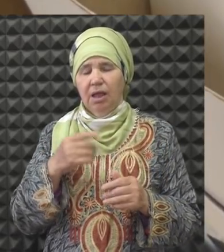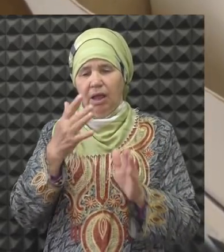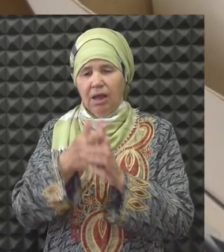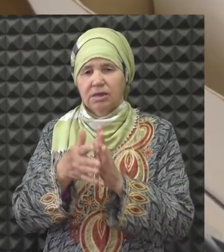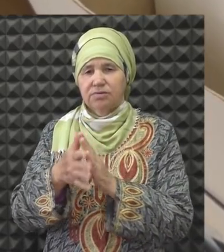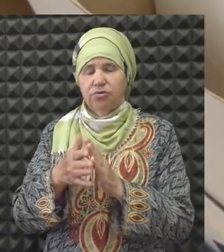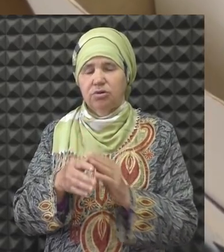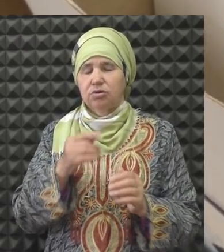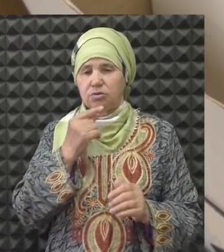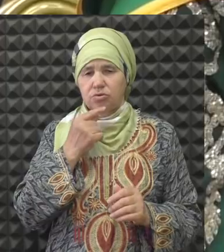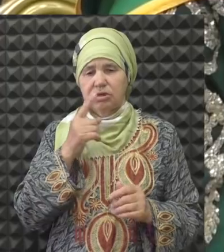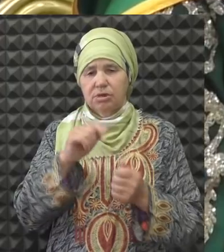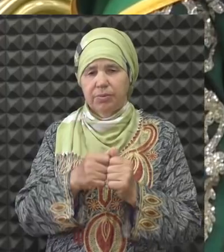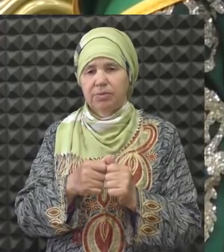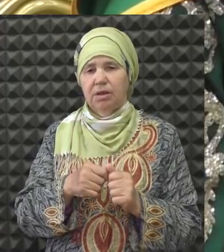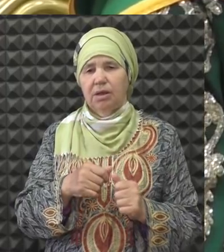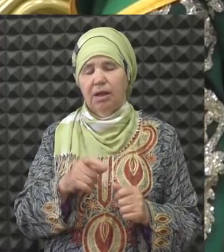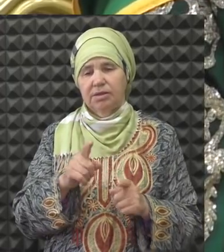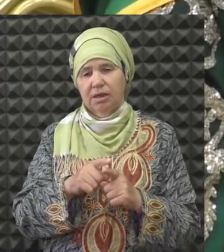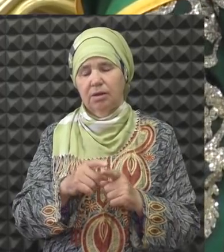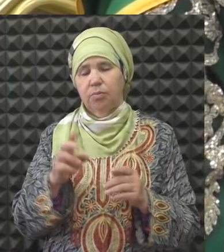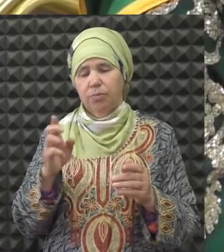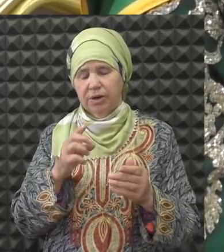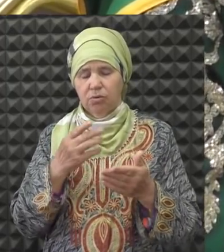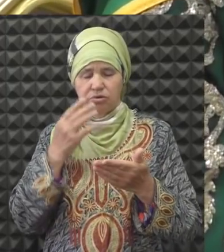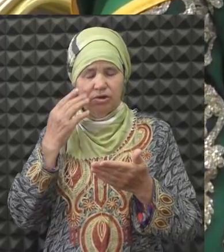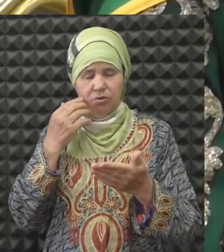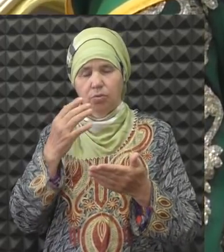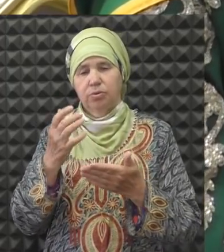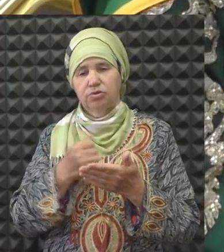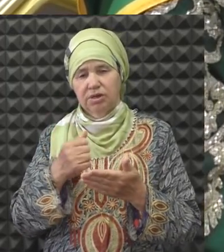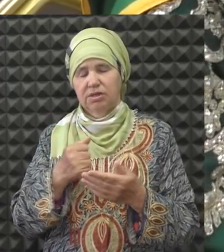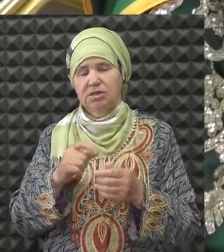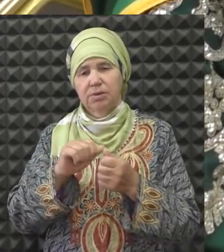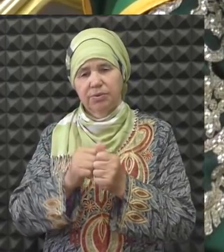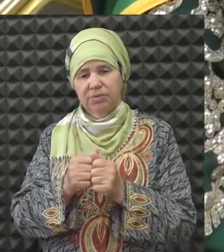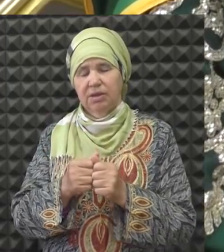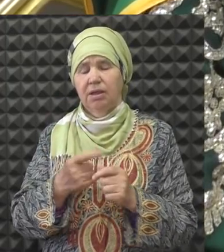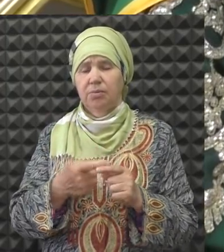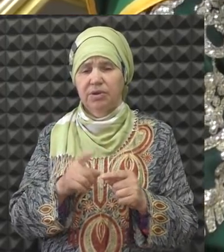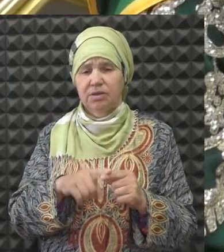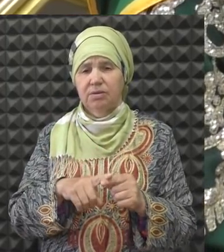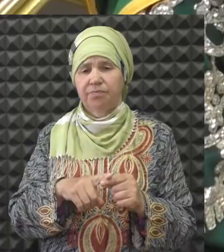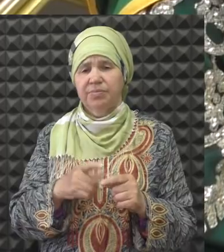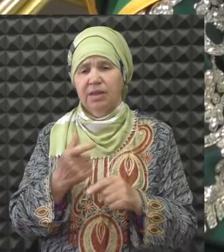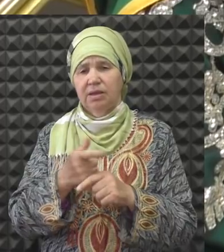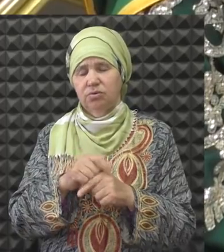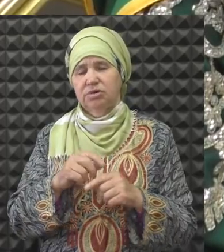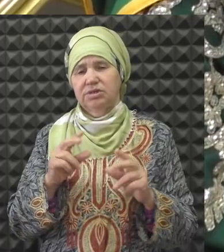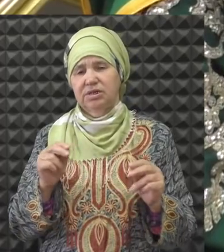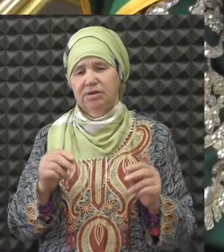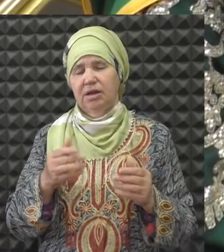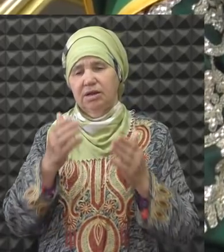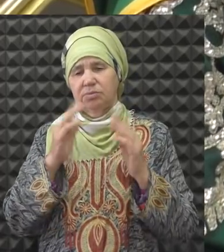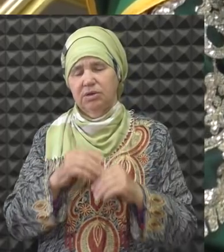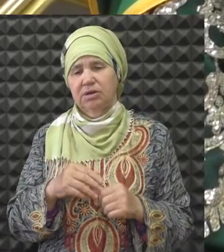трудно осваивать, это запоминать. А так по Брайлю очень хорошо получается запоминать. Поэтому я